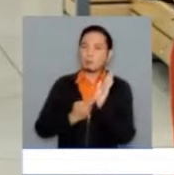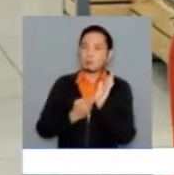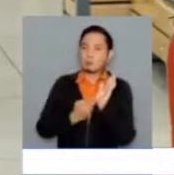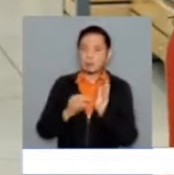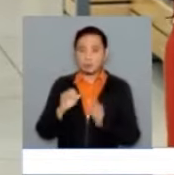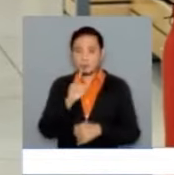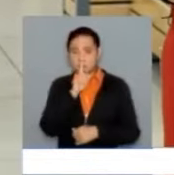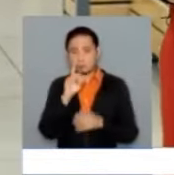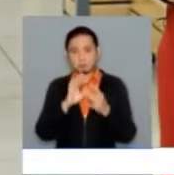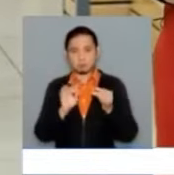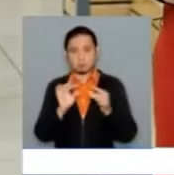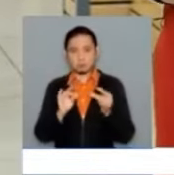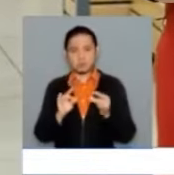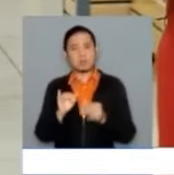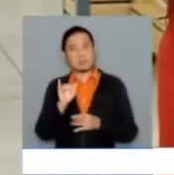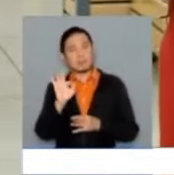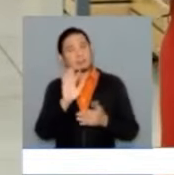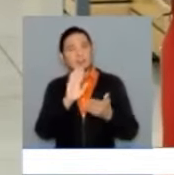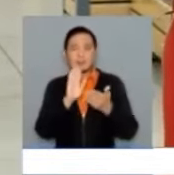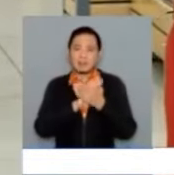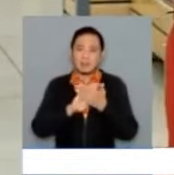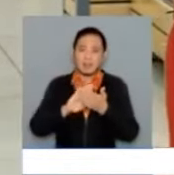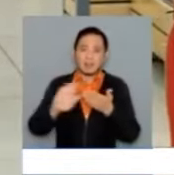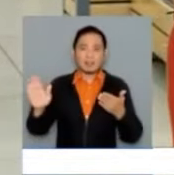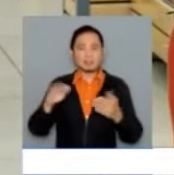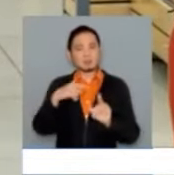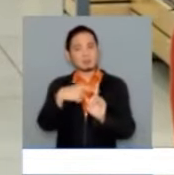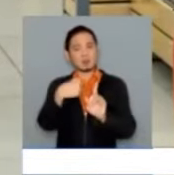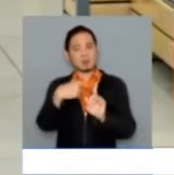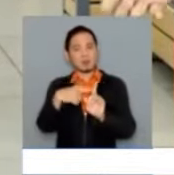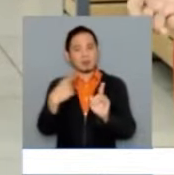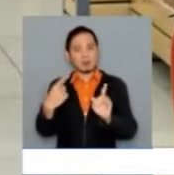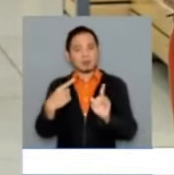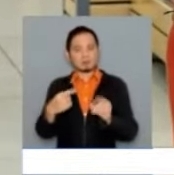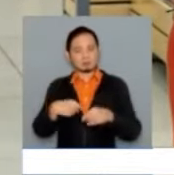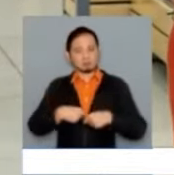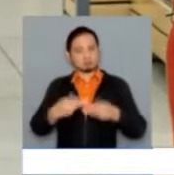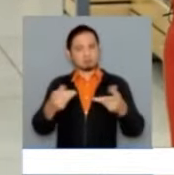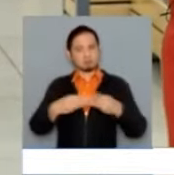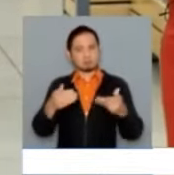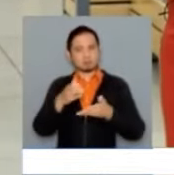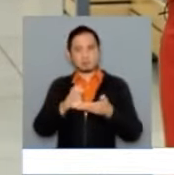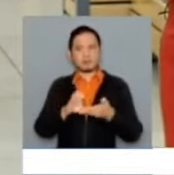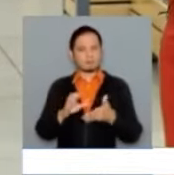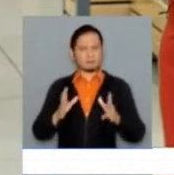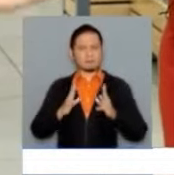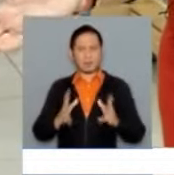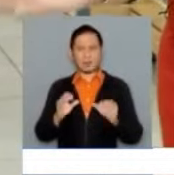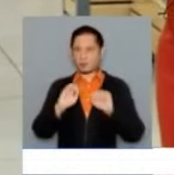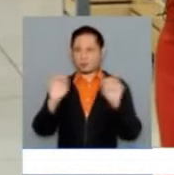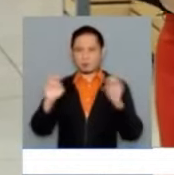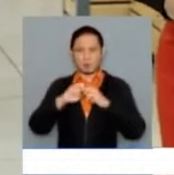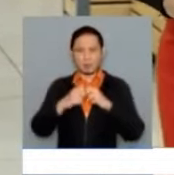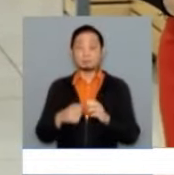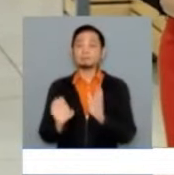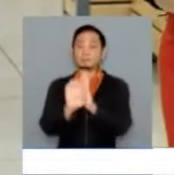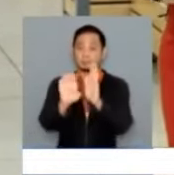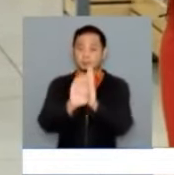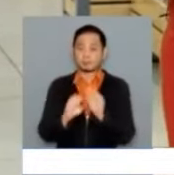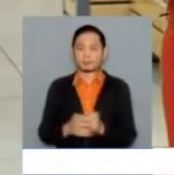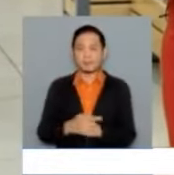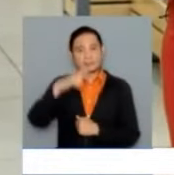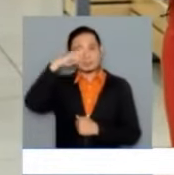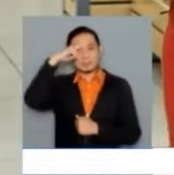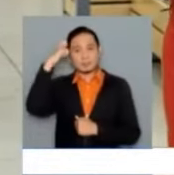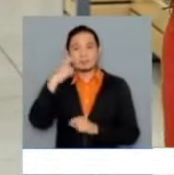kung may magandang hangarin din kayo, palagay ko ay walang problema dito. Halimbawa, magsa-summer na, ang ganda ng mga advertisement